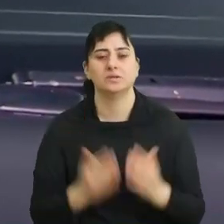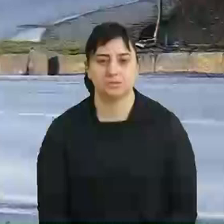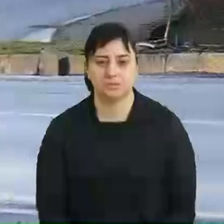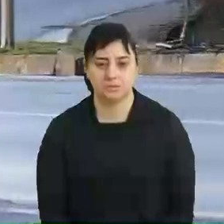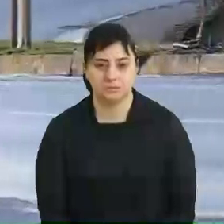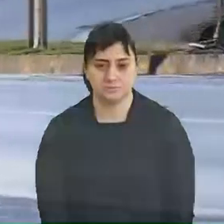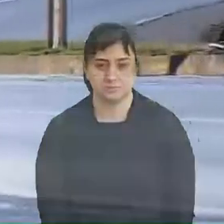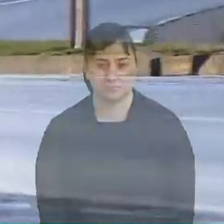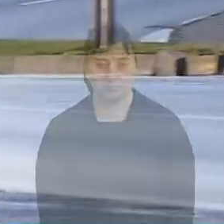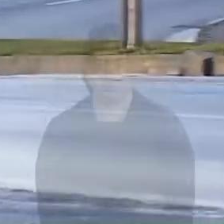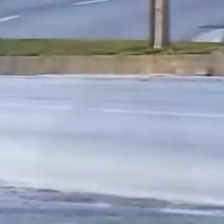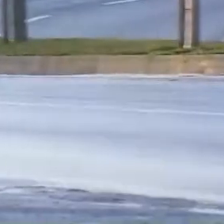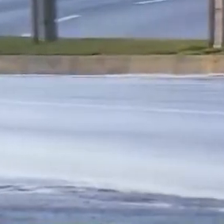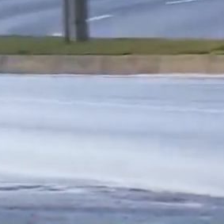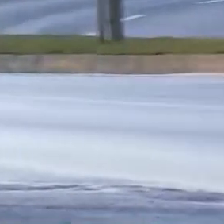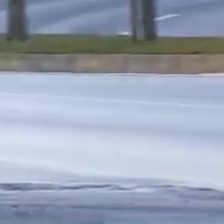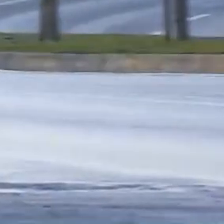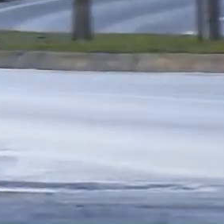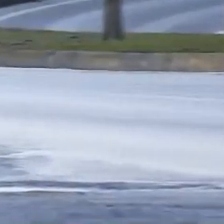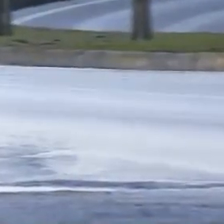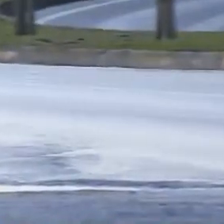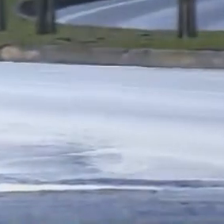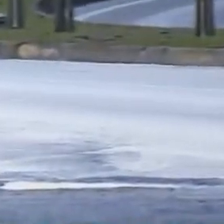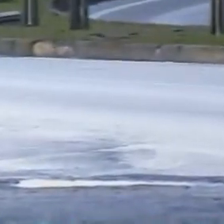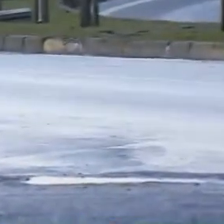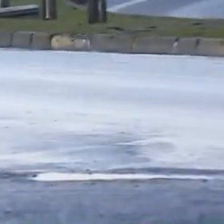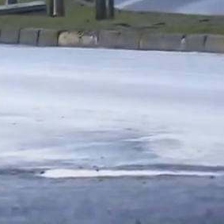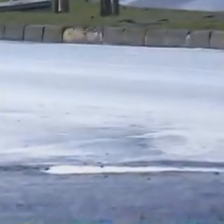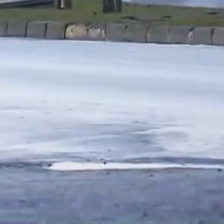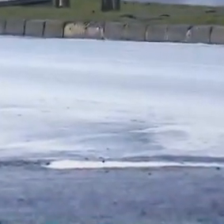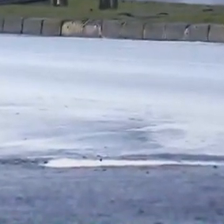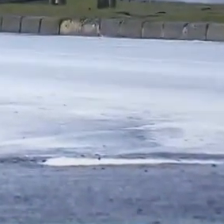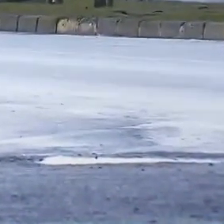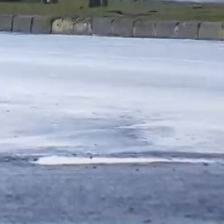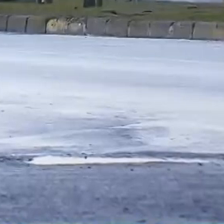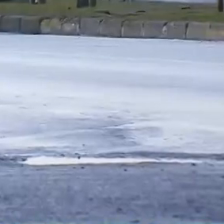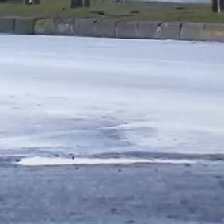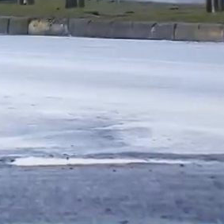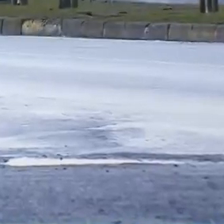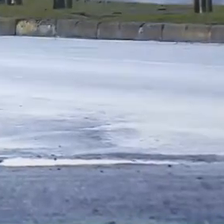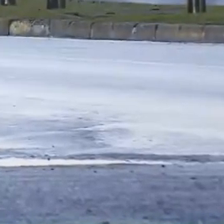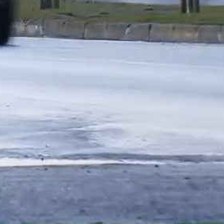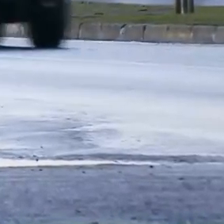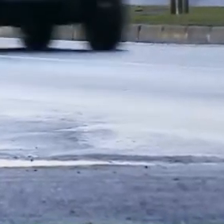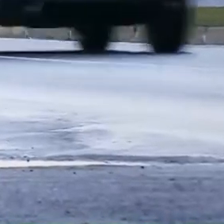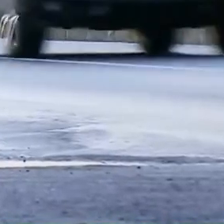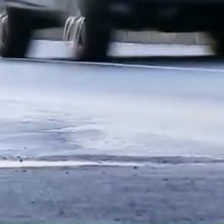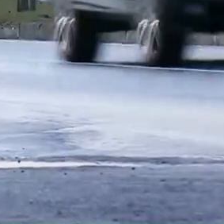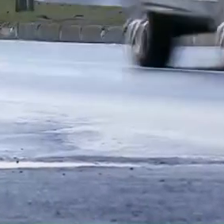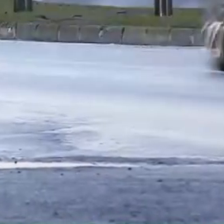Allah'ım. Beraberinde beyaz bir spor arabayla virajı döndü. Yol ortasındaki refüj çimlendirilip